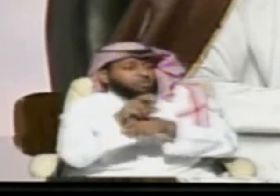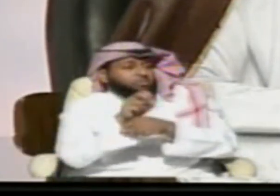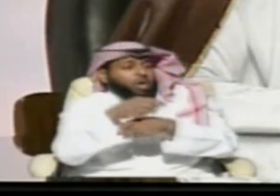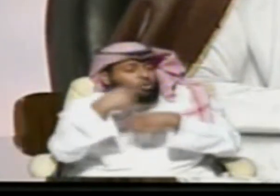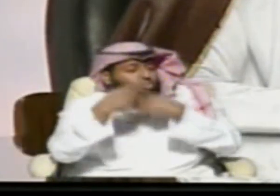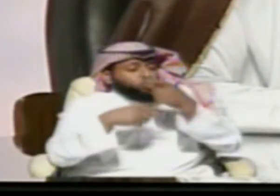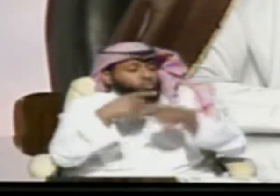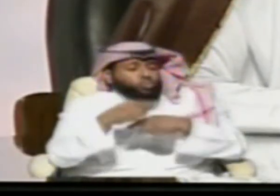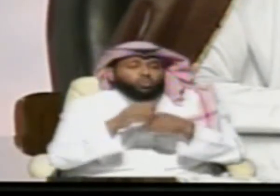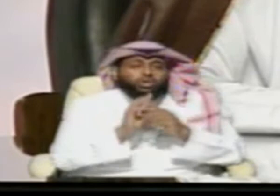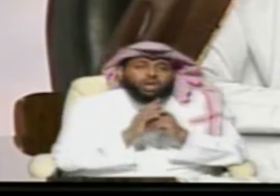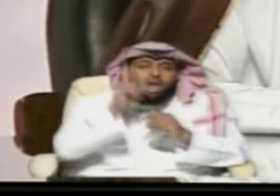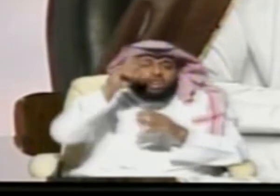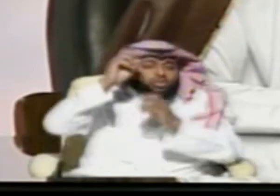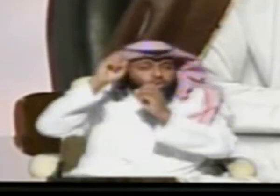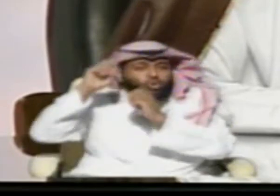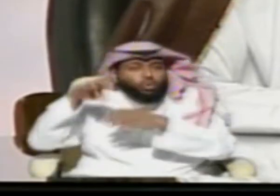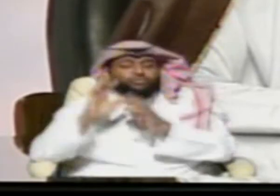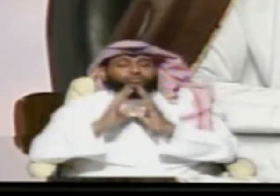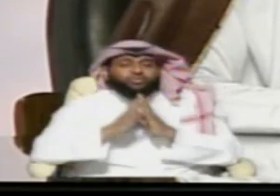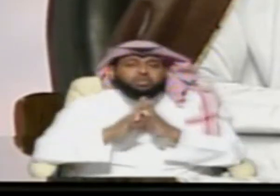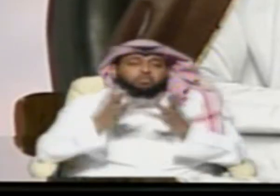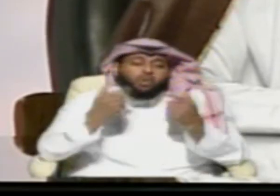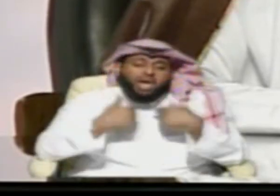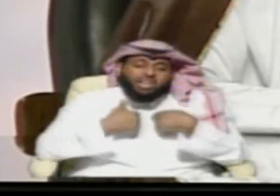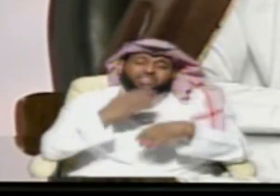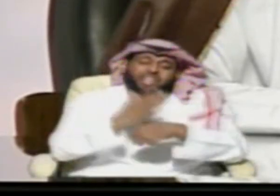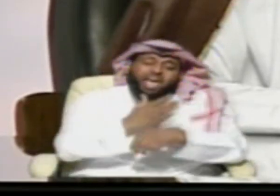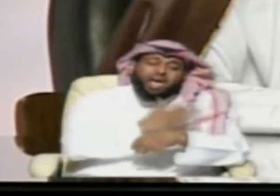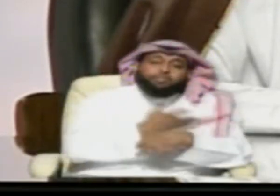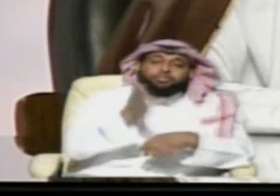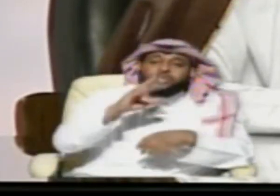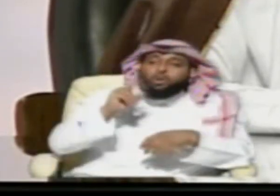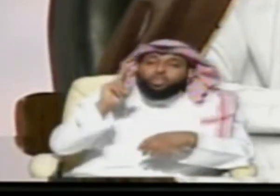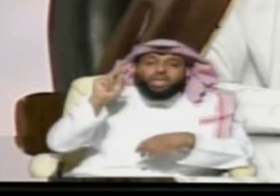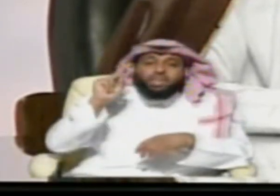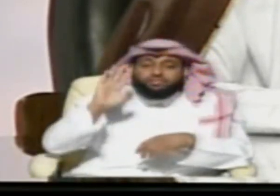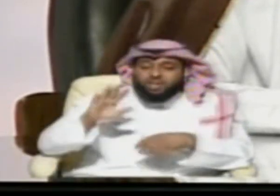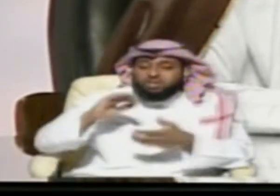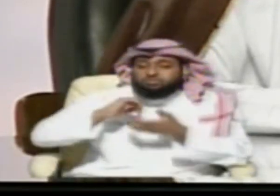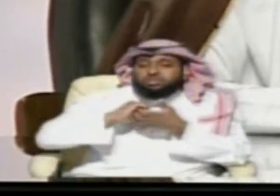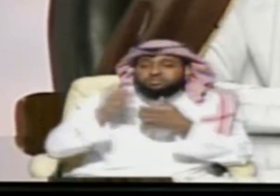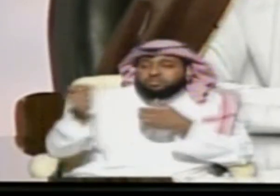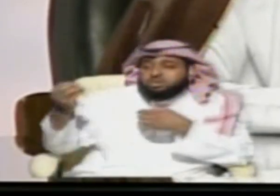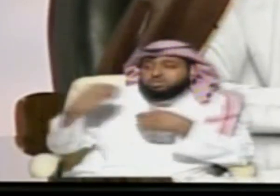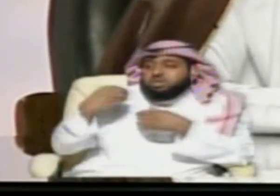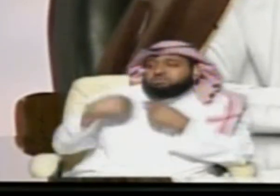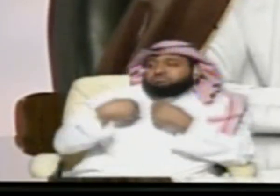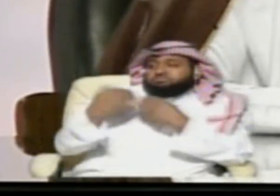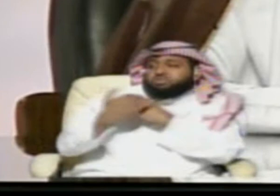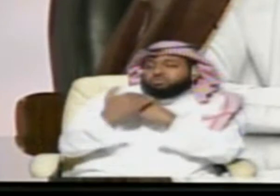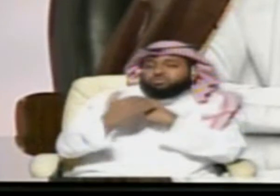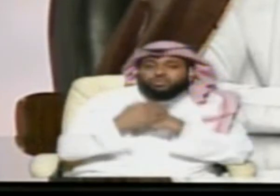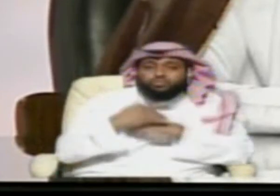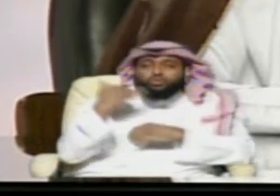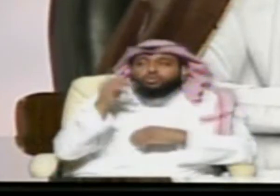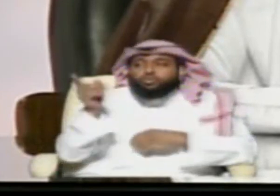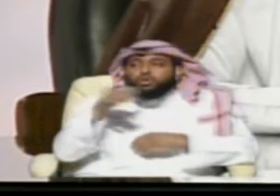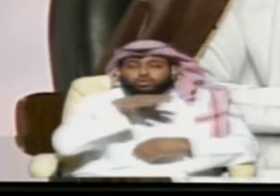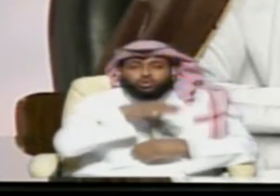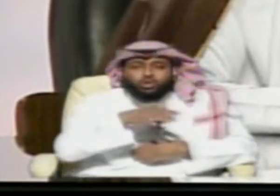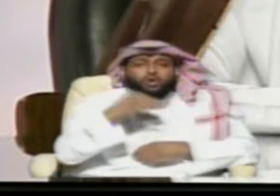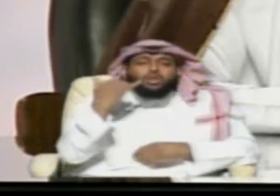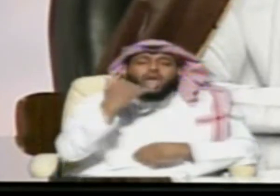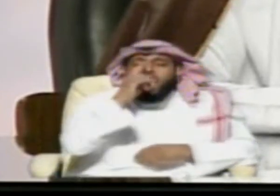من توفيق الله للعبد، لأن الإنسان قد يكسل، فإذا وجد من يلاحظه كان ذلك عونا. فأنا أقول لأخي هذا: احمد الله